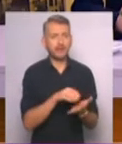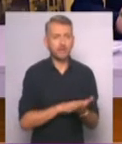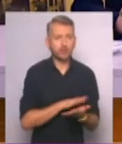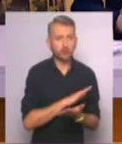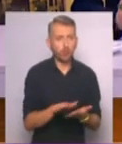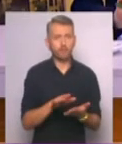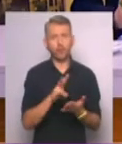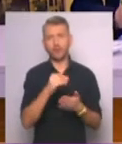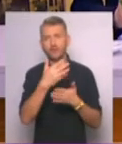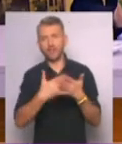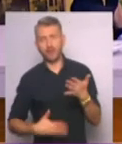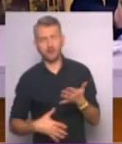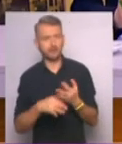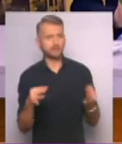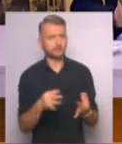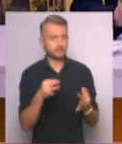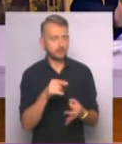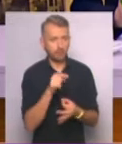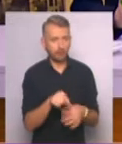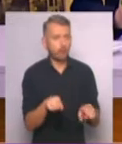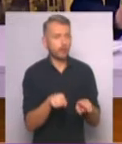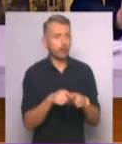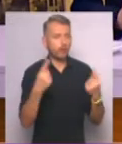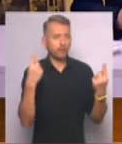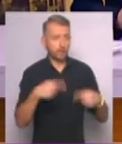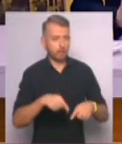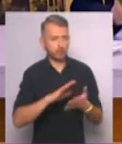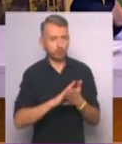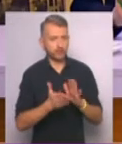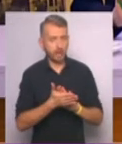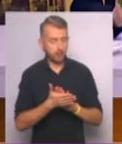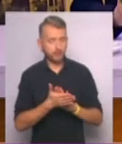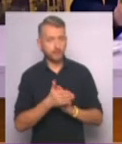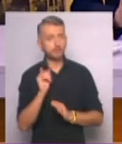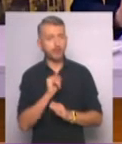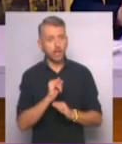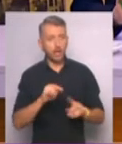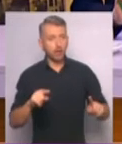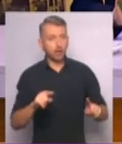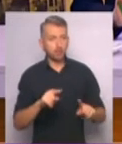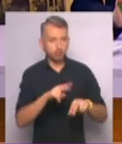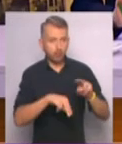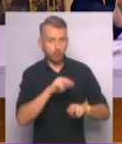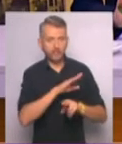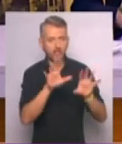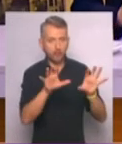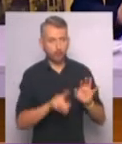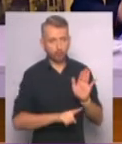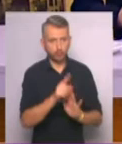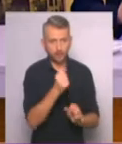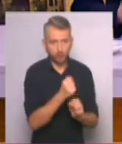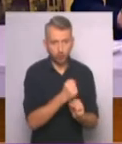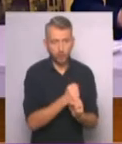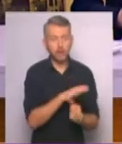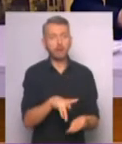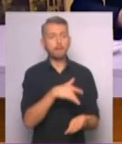в реєстрах. Воно в такому занедбаному стані і знову ж таки створене незаконно, там почались ці роботи. Відповідно,